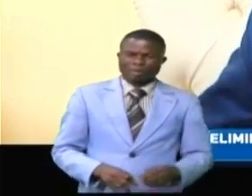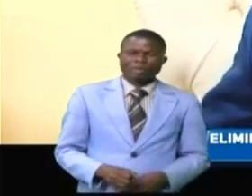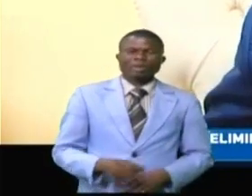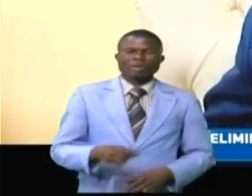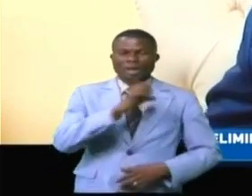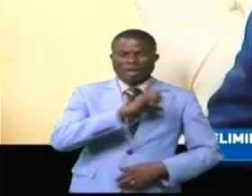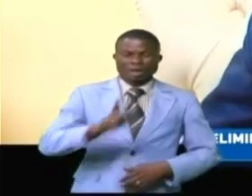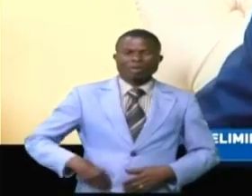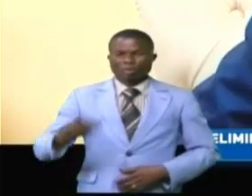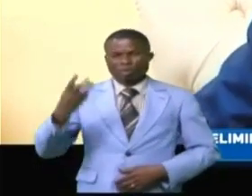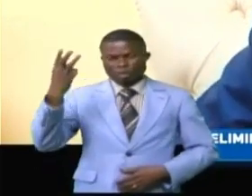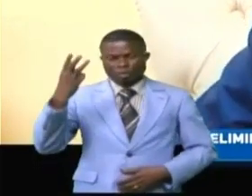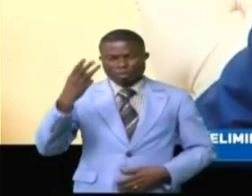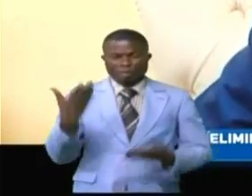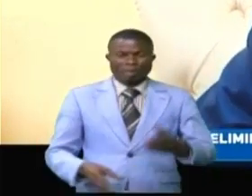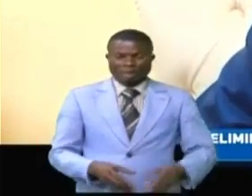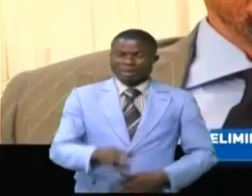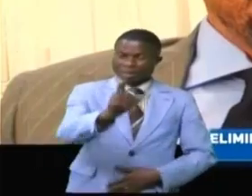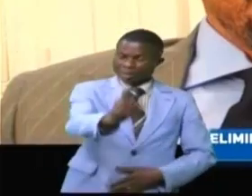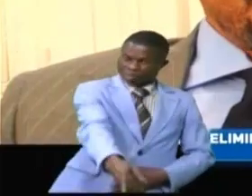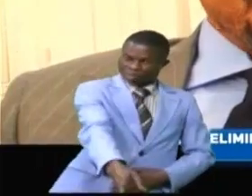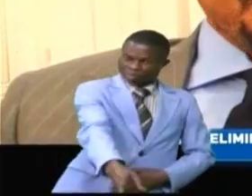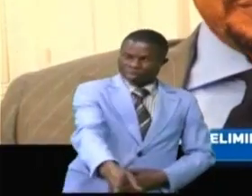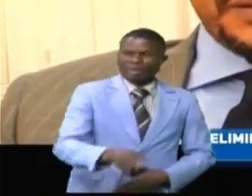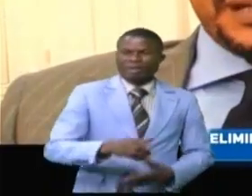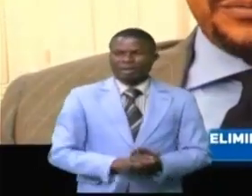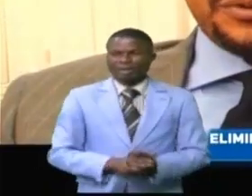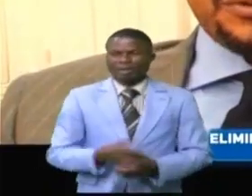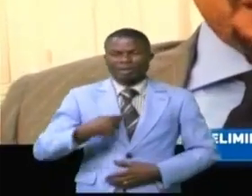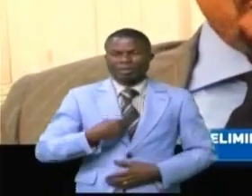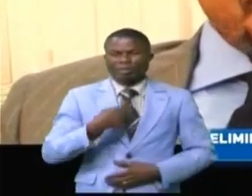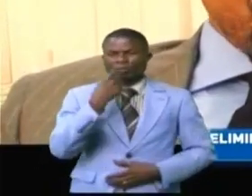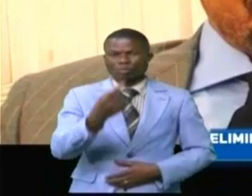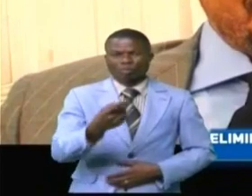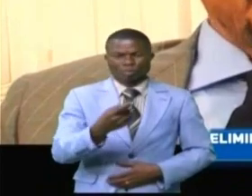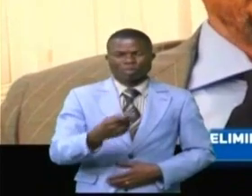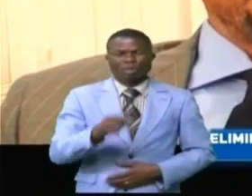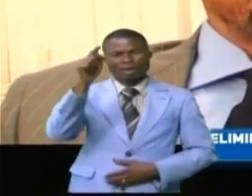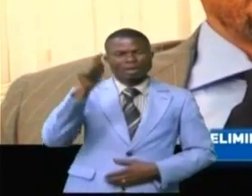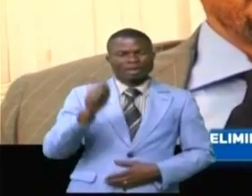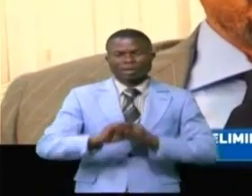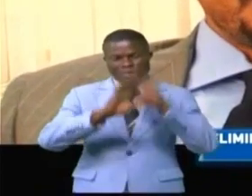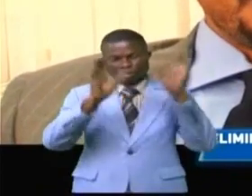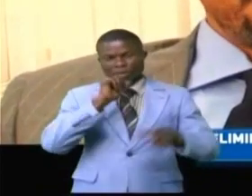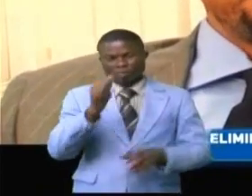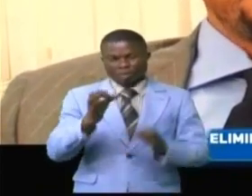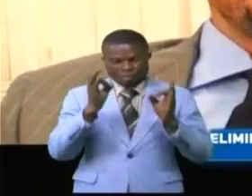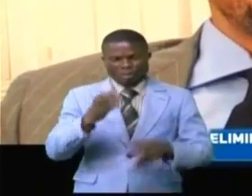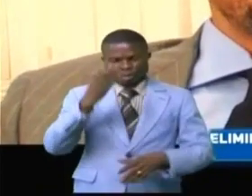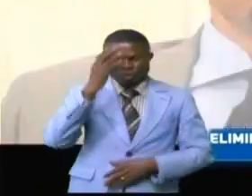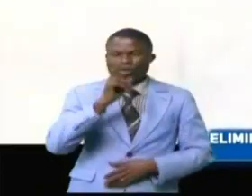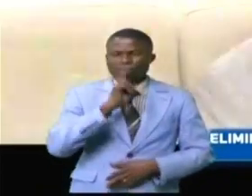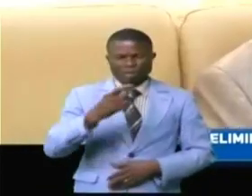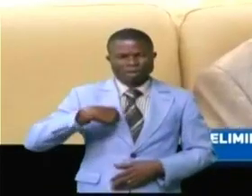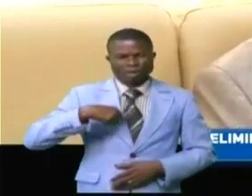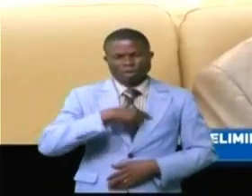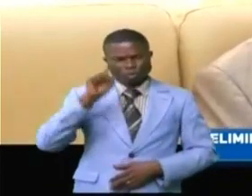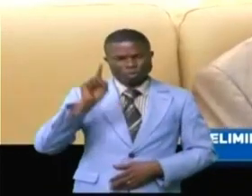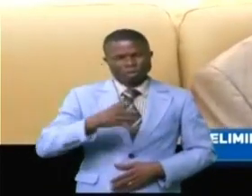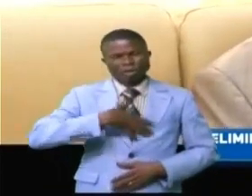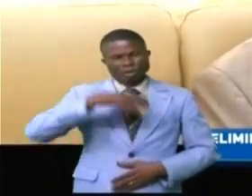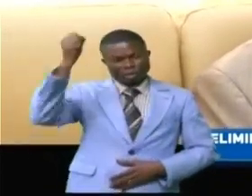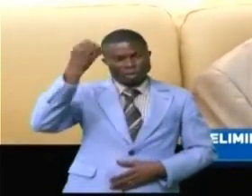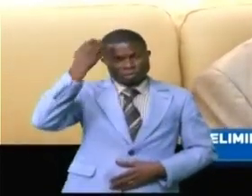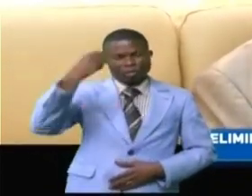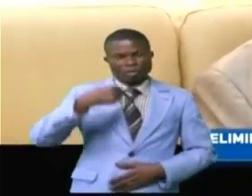et peut-être qu'ils peuvent avoir un pénalty pour faire 3-1. Je ne donne pas de pronostic clair, mais ce qui est sûr, c'est la victoire. Pour moi, je